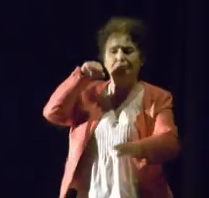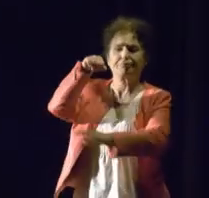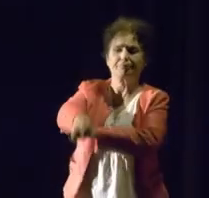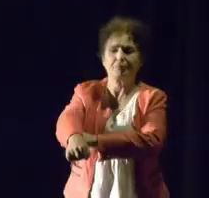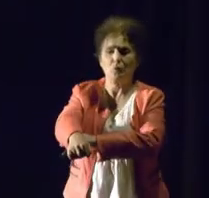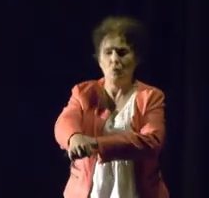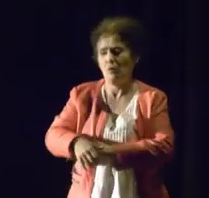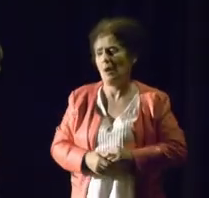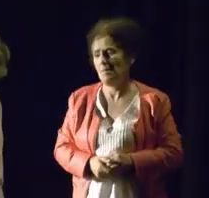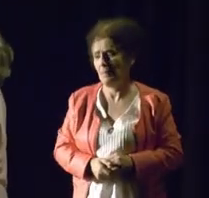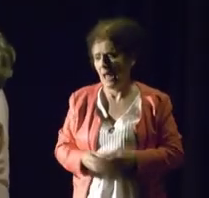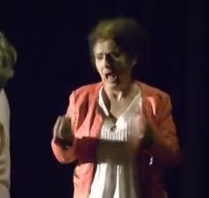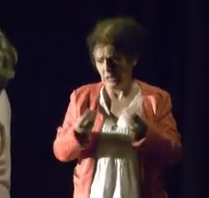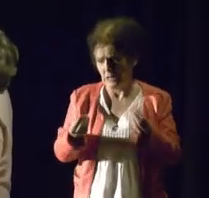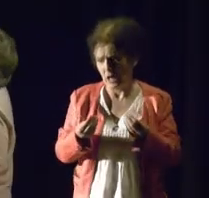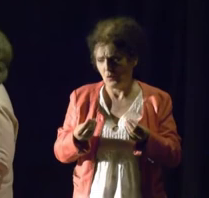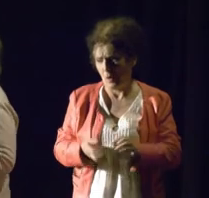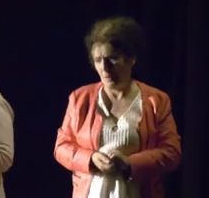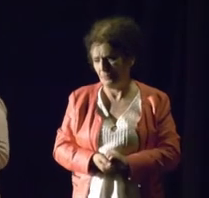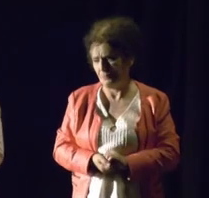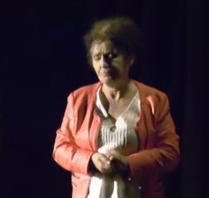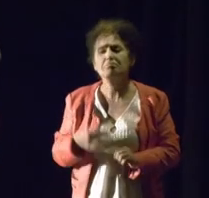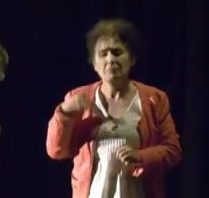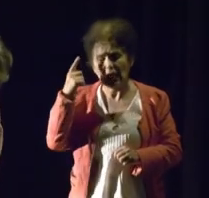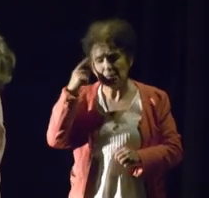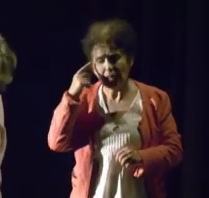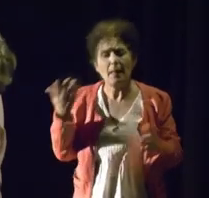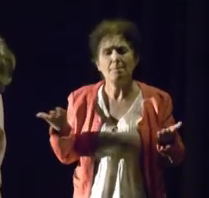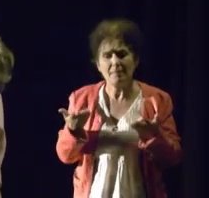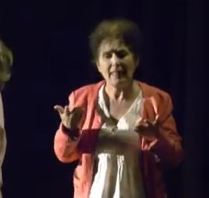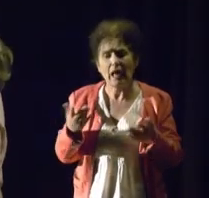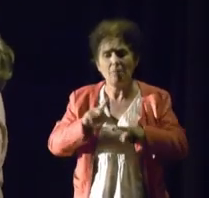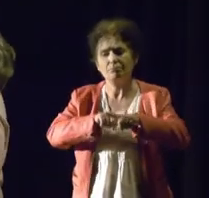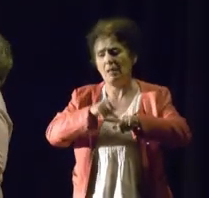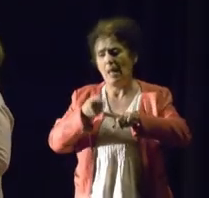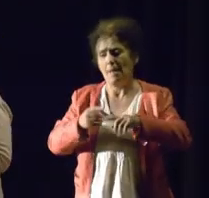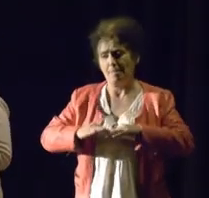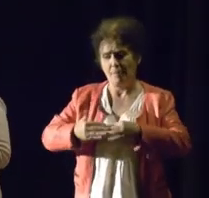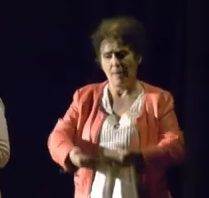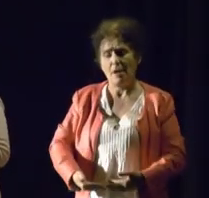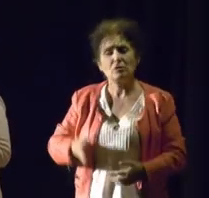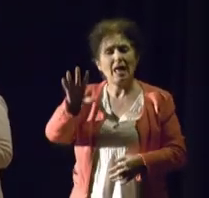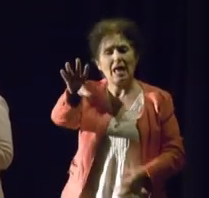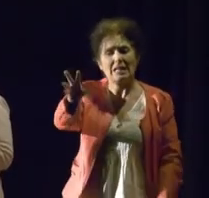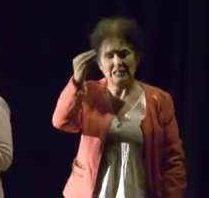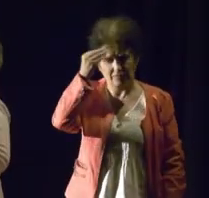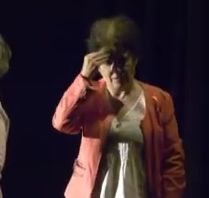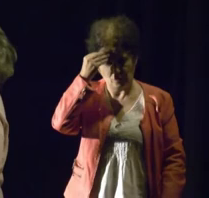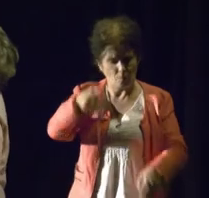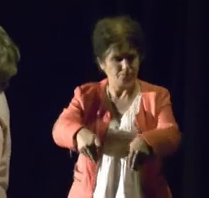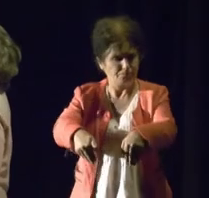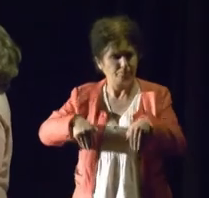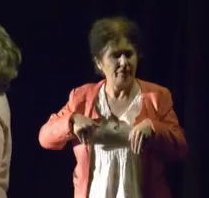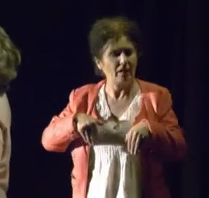тортурата. И затоа, сметам дека бременоста е свесно прифатена